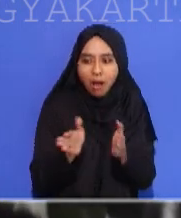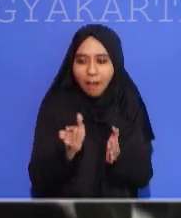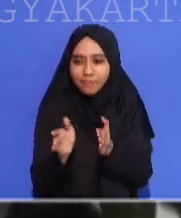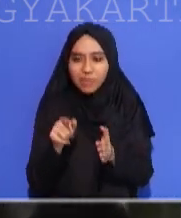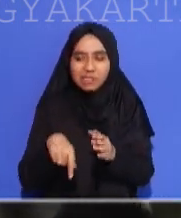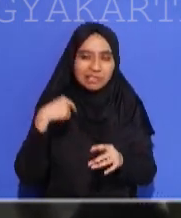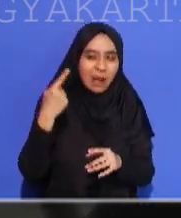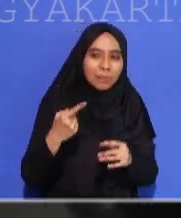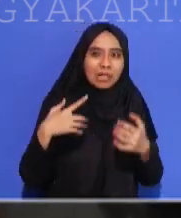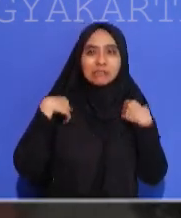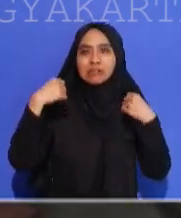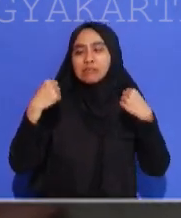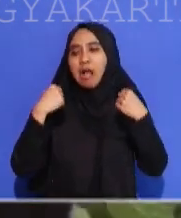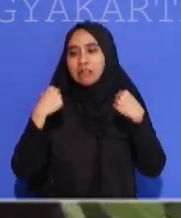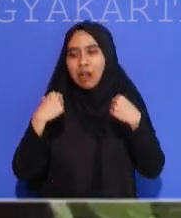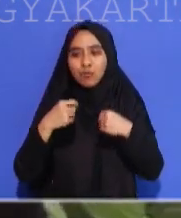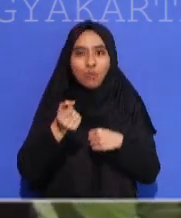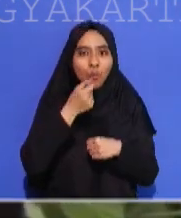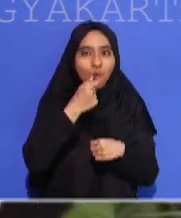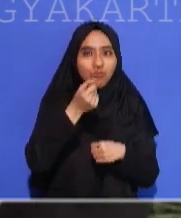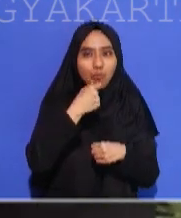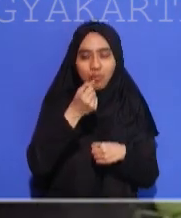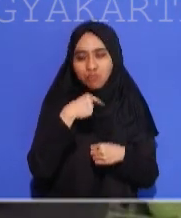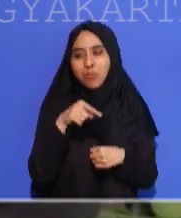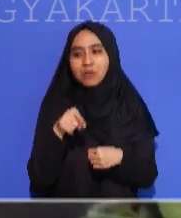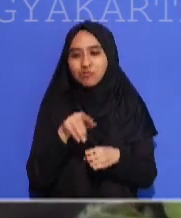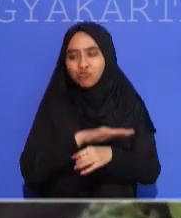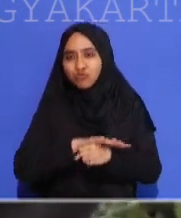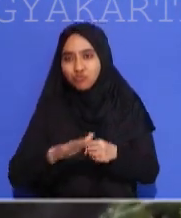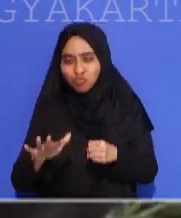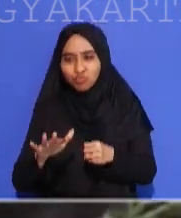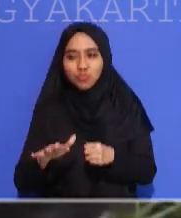menjaga kesehatan dengan memberikan asupan gizi yang mencukupi